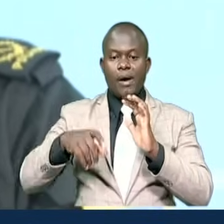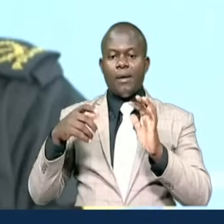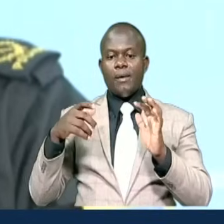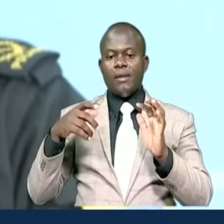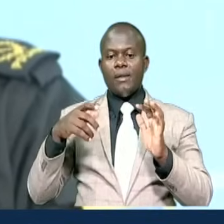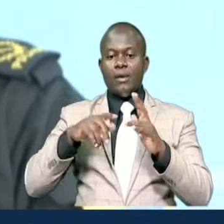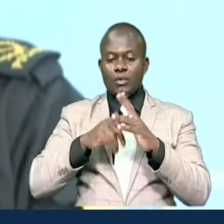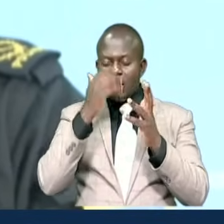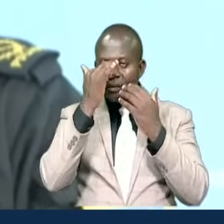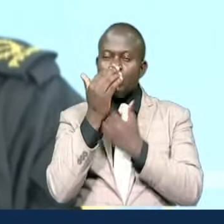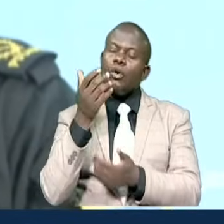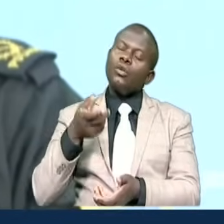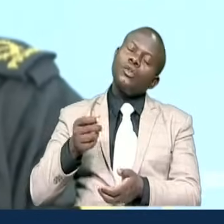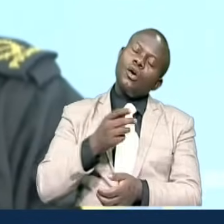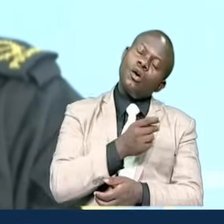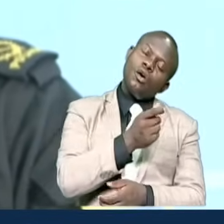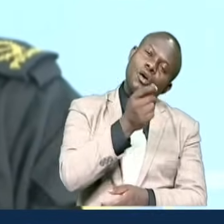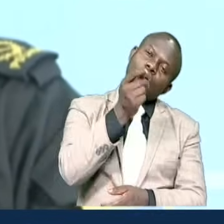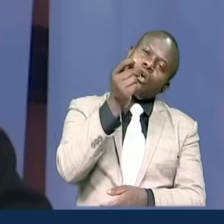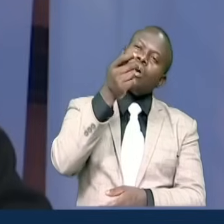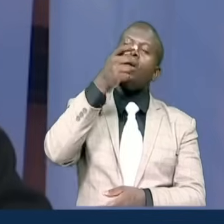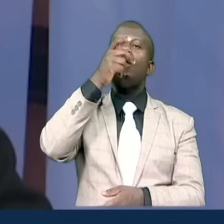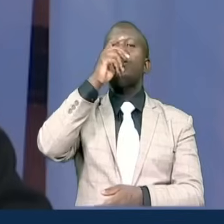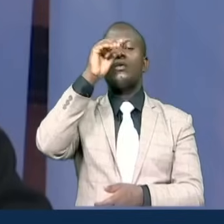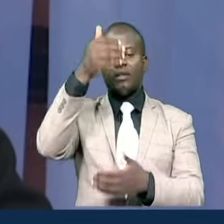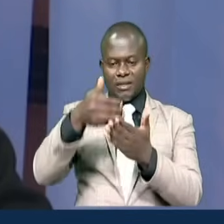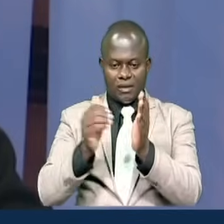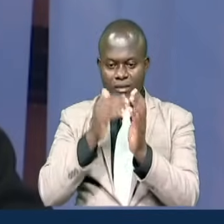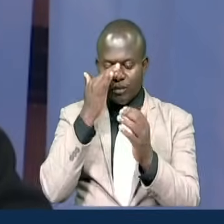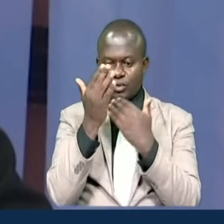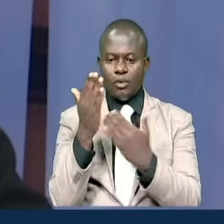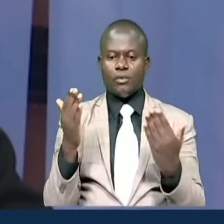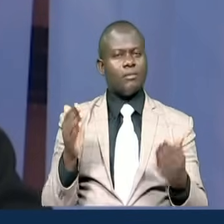bivuze ko ugomba guhera mu gitondo unywa ukagenza ikindi gitondo. Kuko